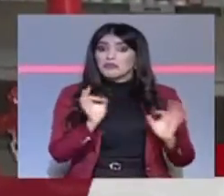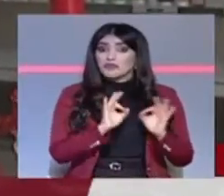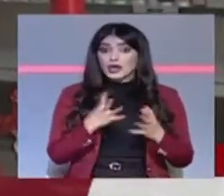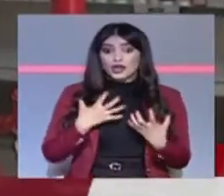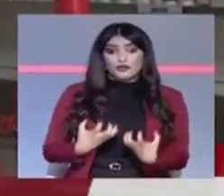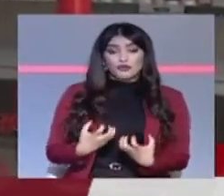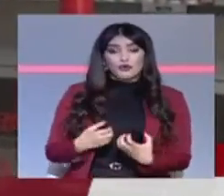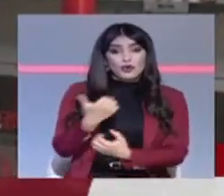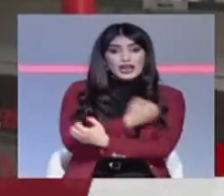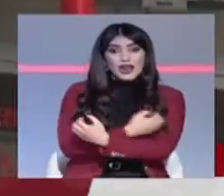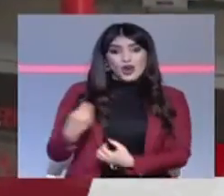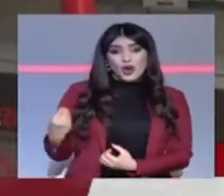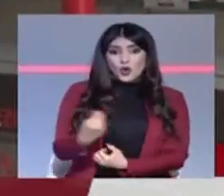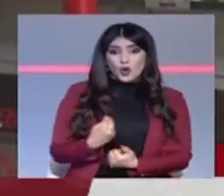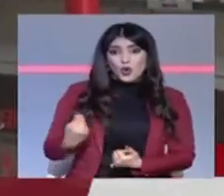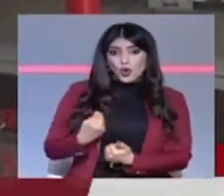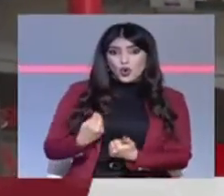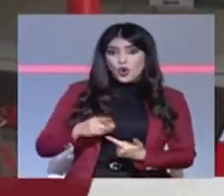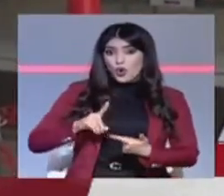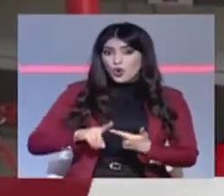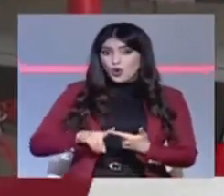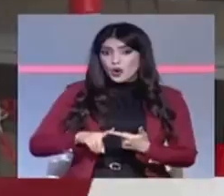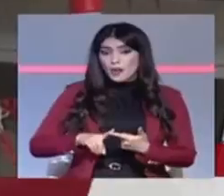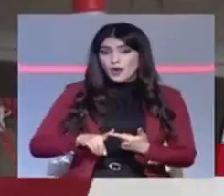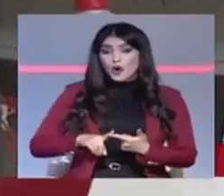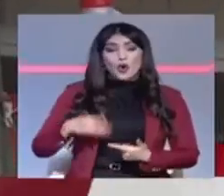وحمايتها كبيره معناها